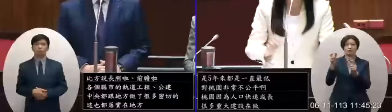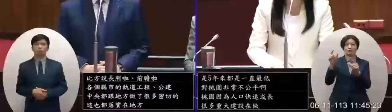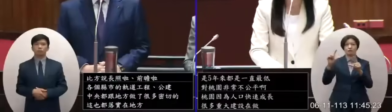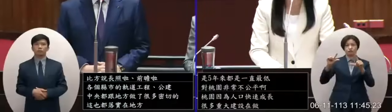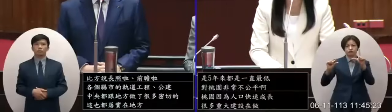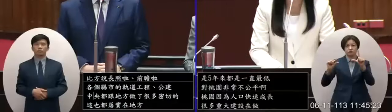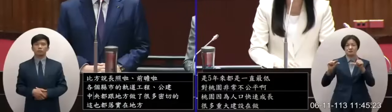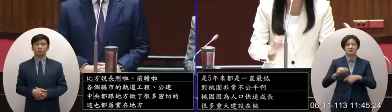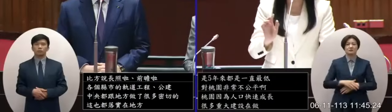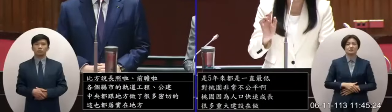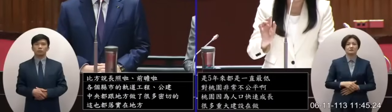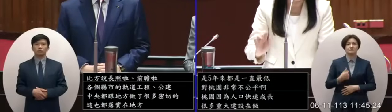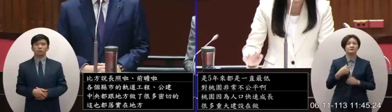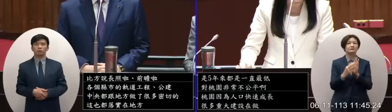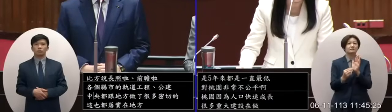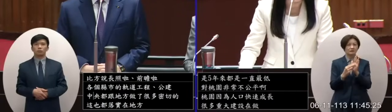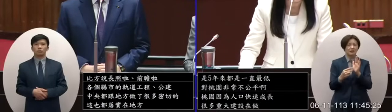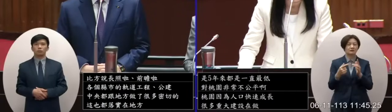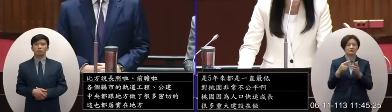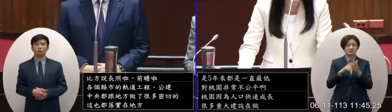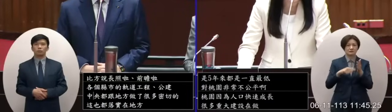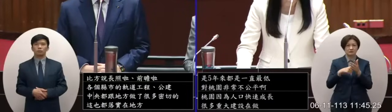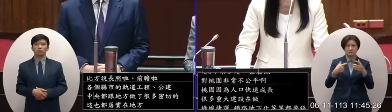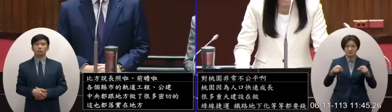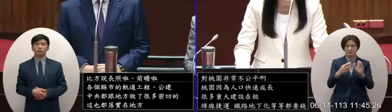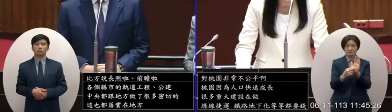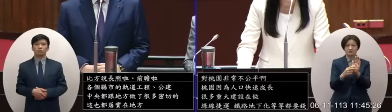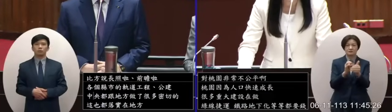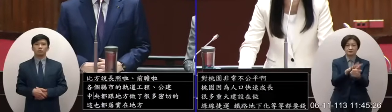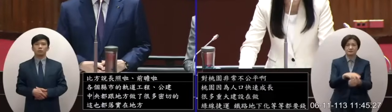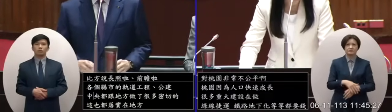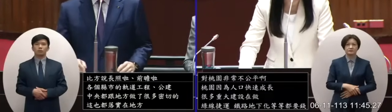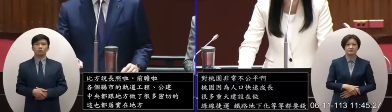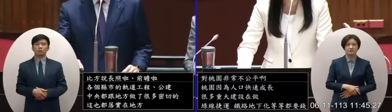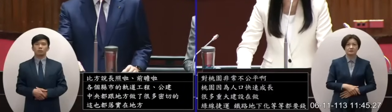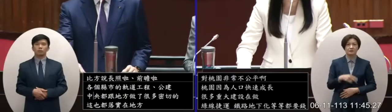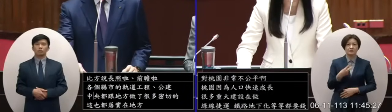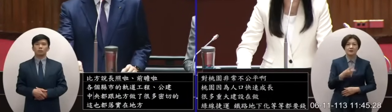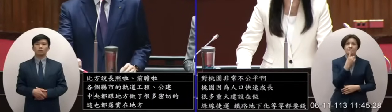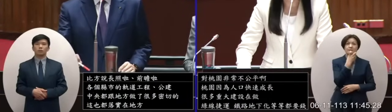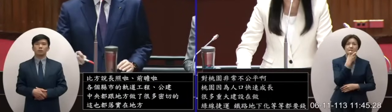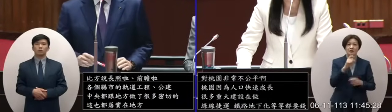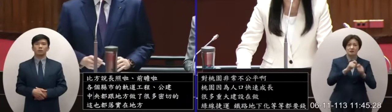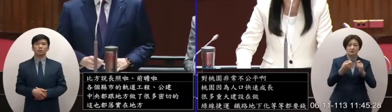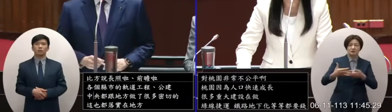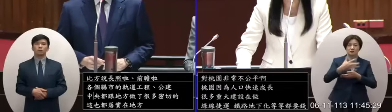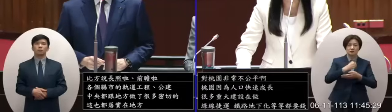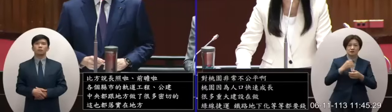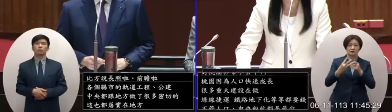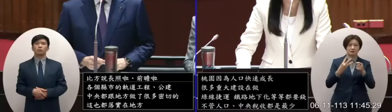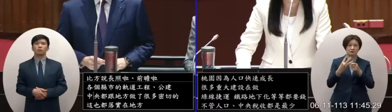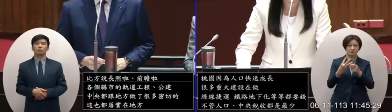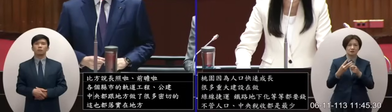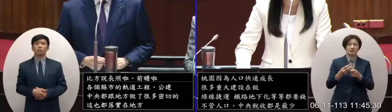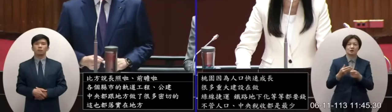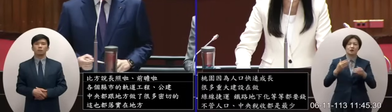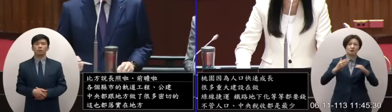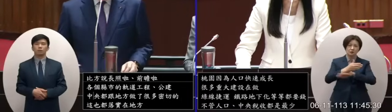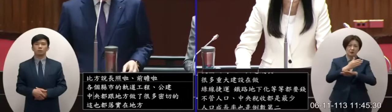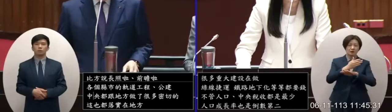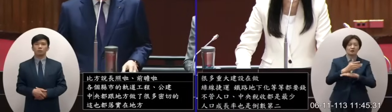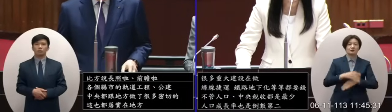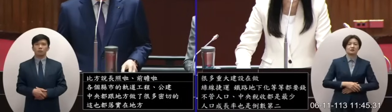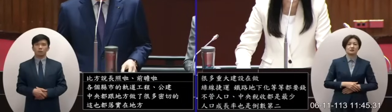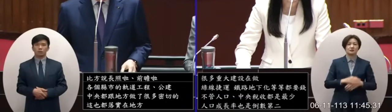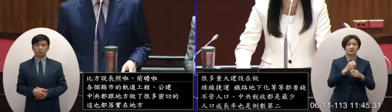哦。我想我简单的用这样子来看哦，所以我想我们在看到中央税收已经连三年是超增了哦，那